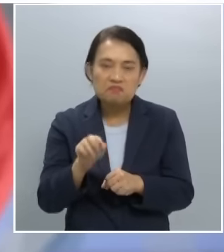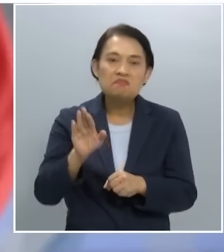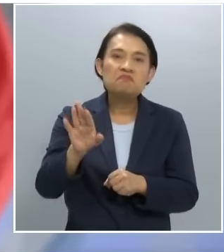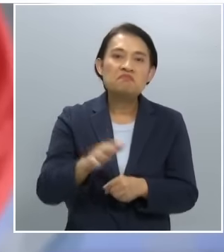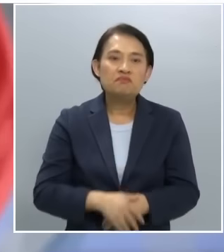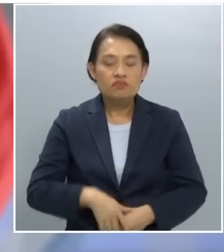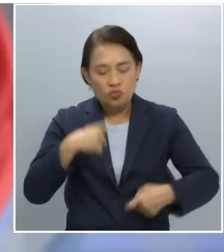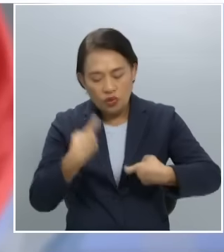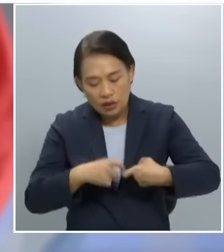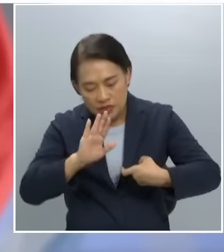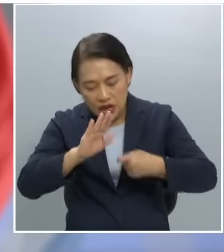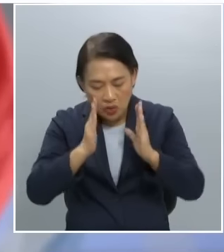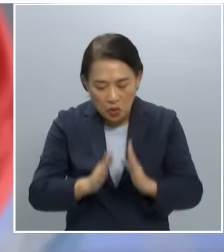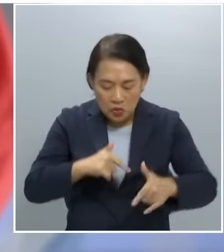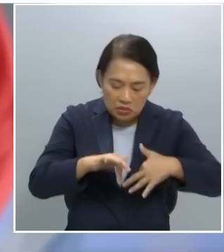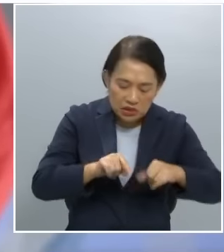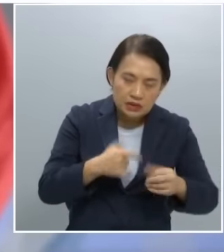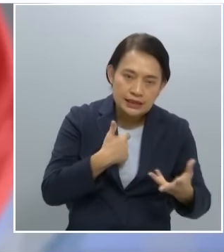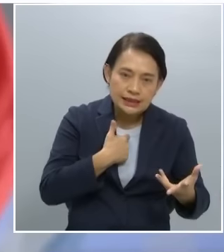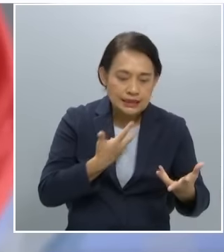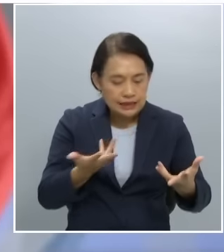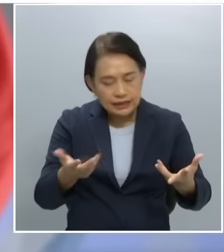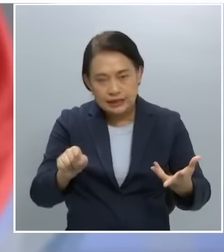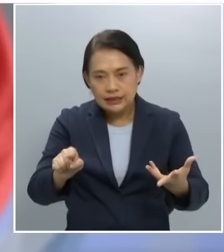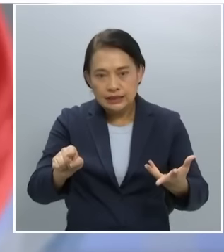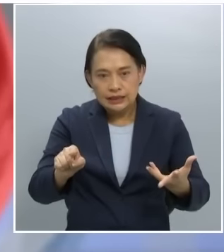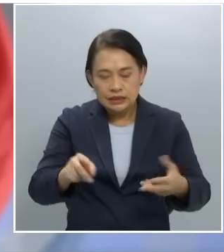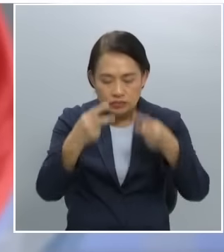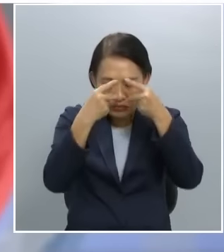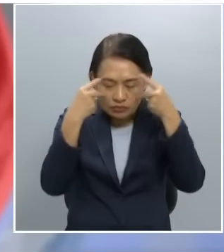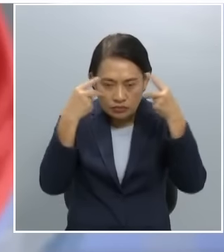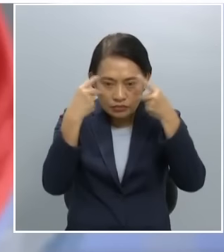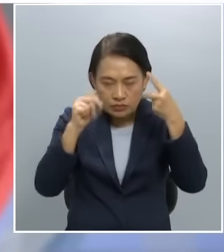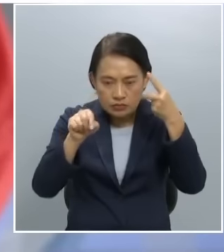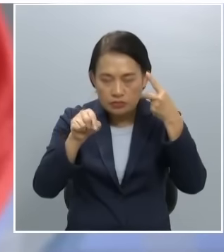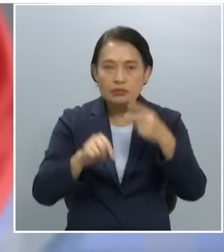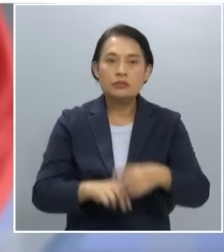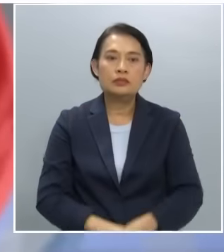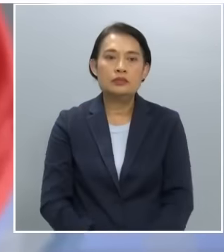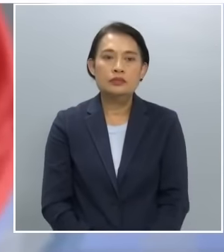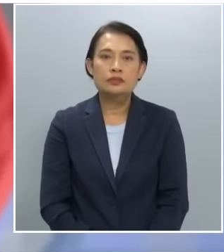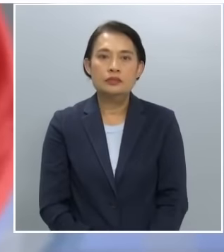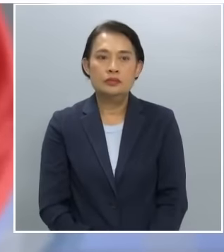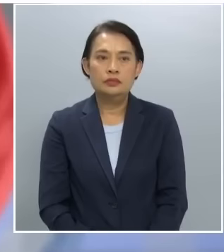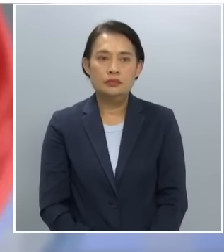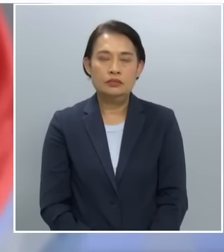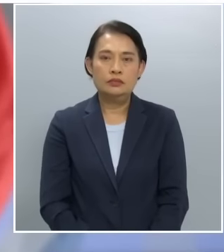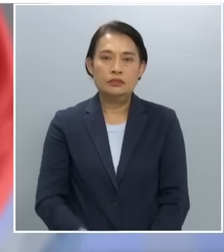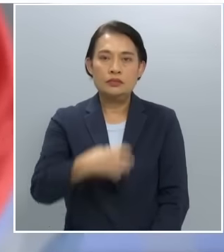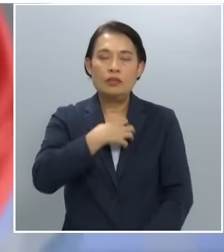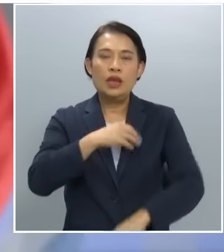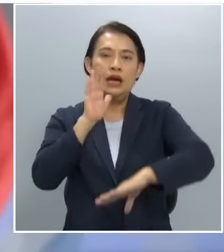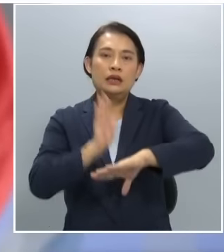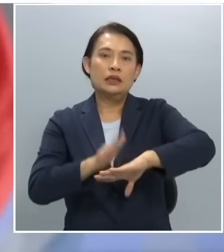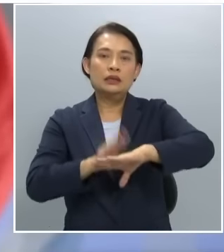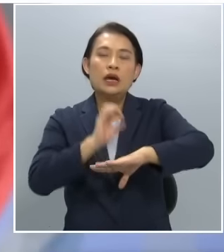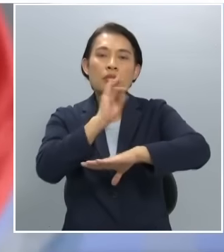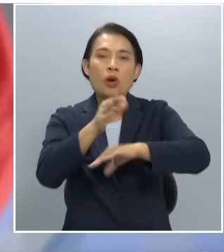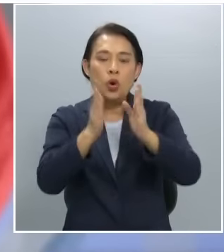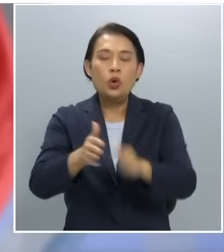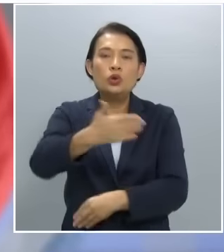ลำบากของของประชาชนน่ะเอามาทำแบบเนี้ยเป็นมิจฉาชีพฮะคุณผู้ชมแต่ก็อยากจะเตือนแบบทุกคน